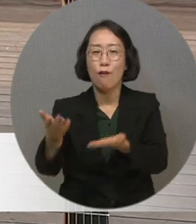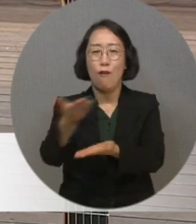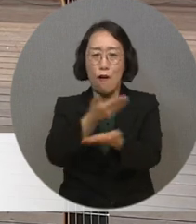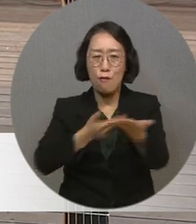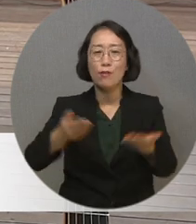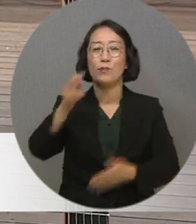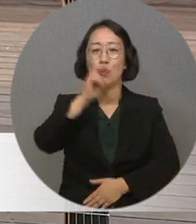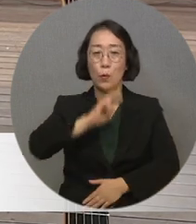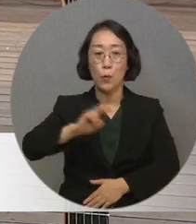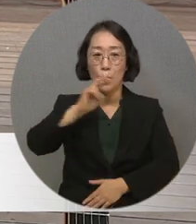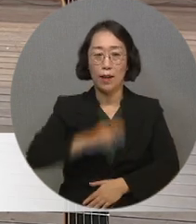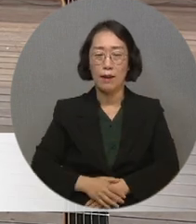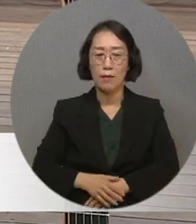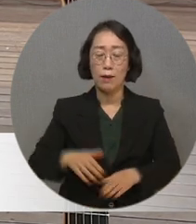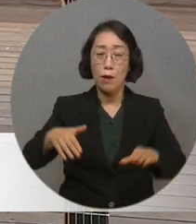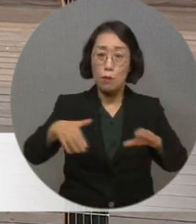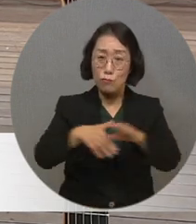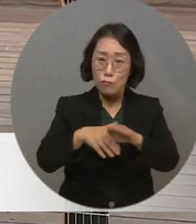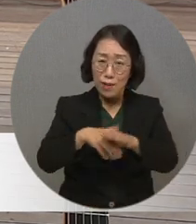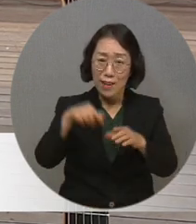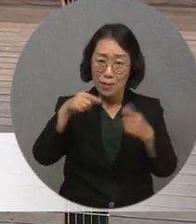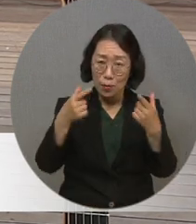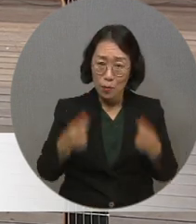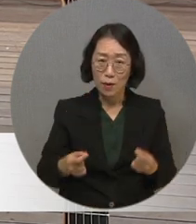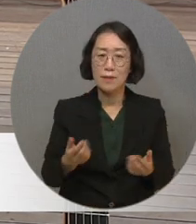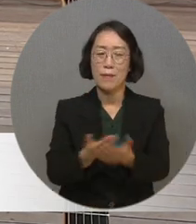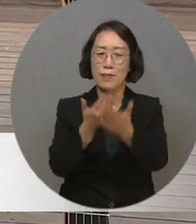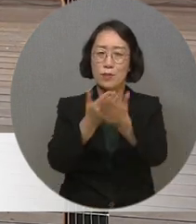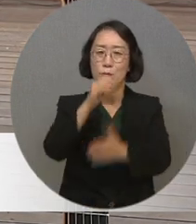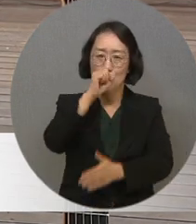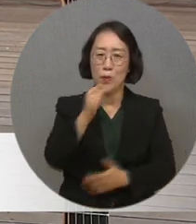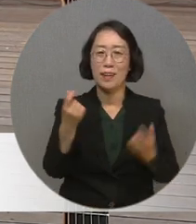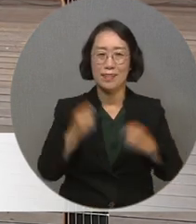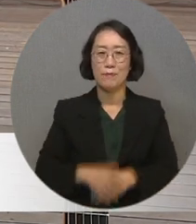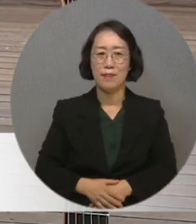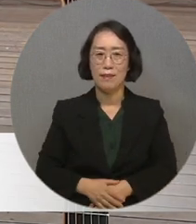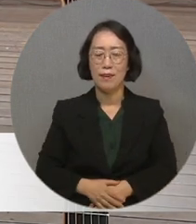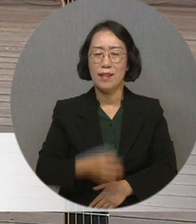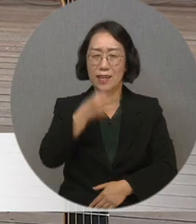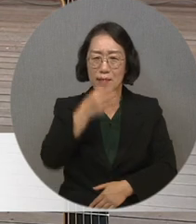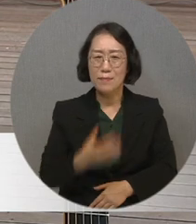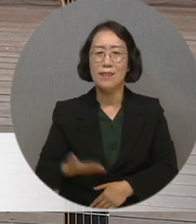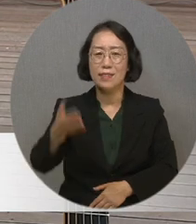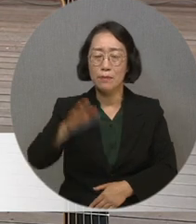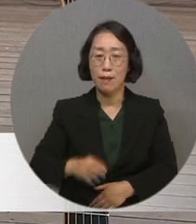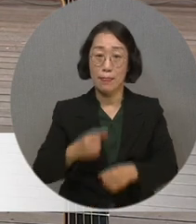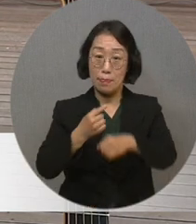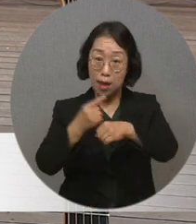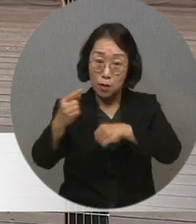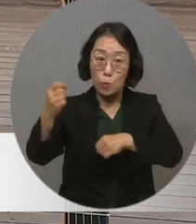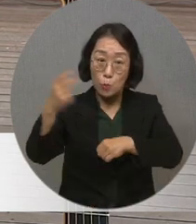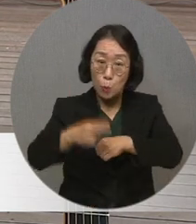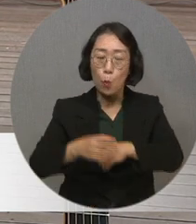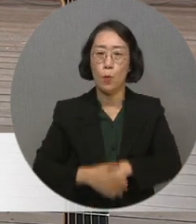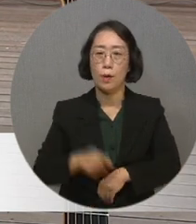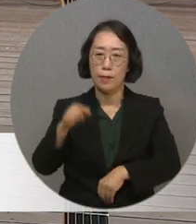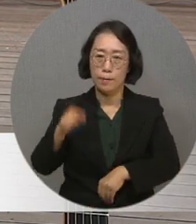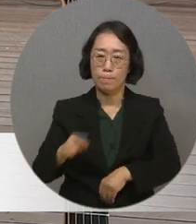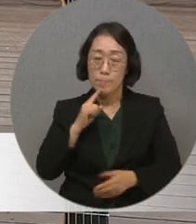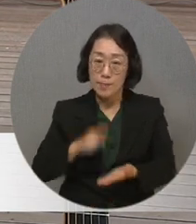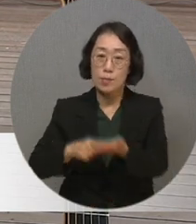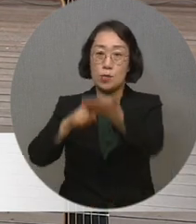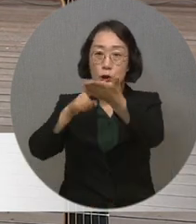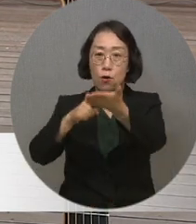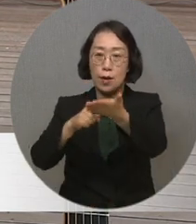하고 그런 문화가 발전되면 더 좋을 것 같습니다. 힘은 들지만 내년에도 한번 신청을 해서